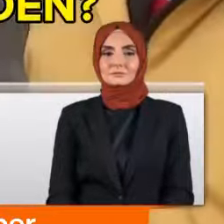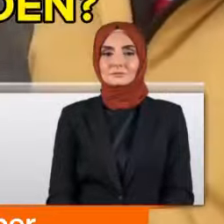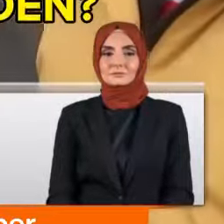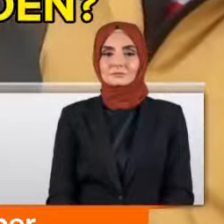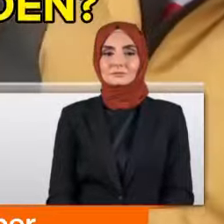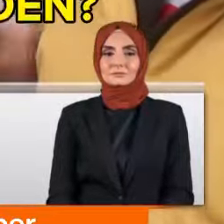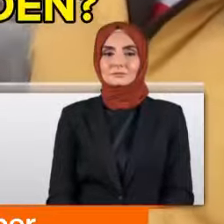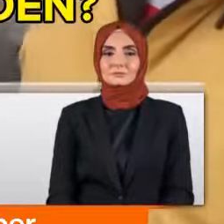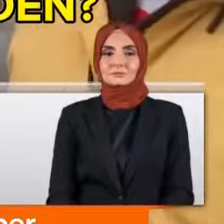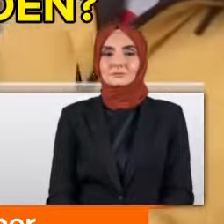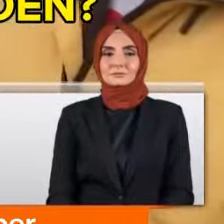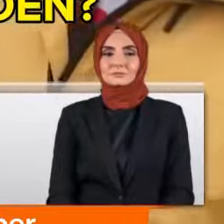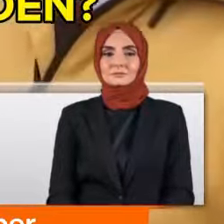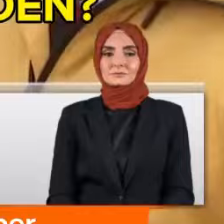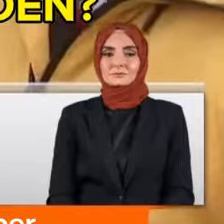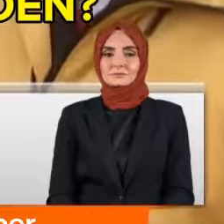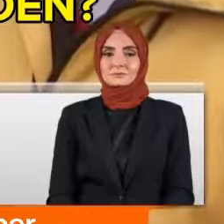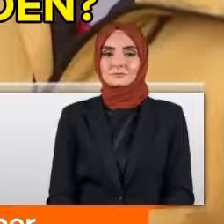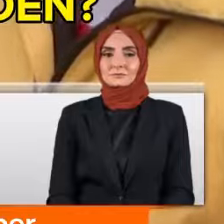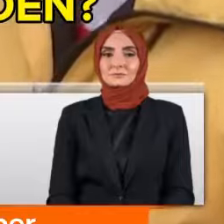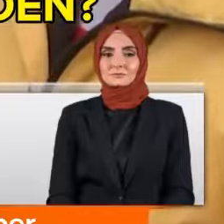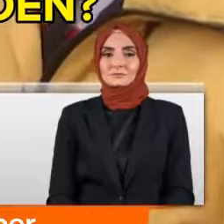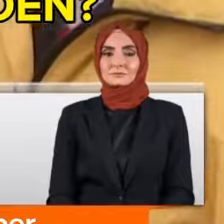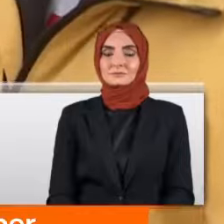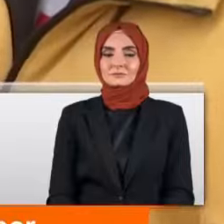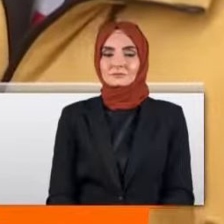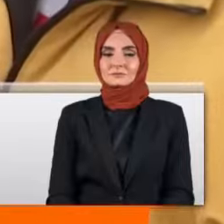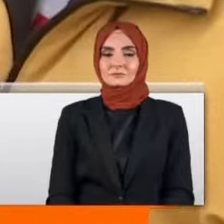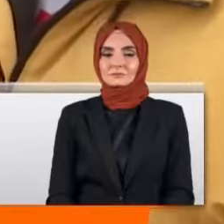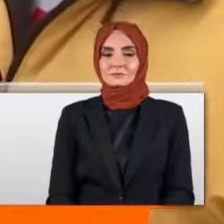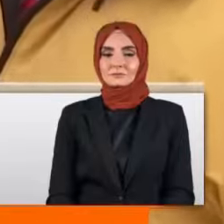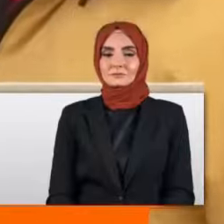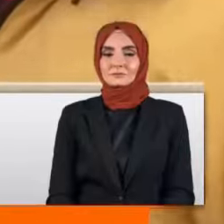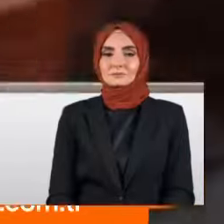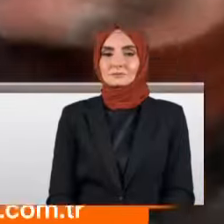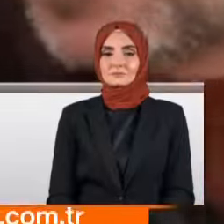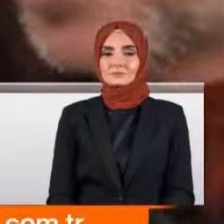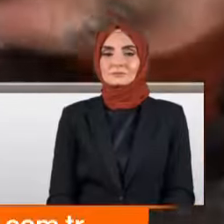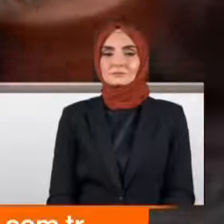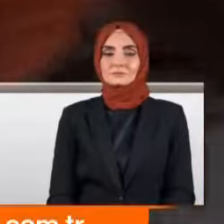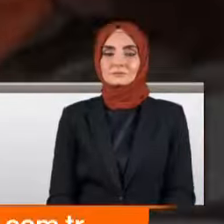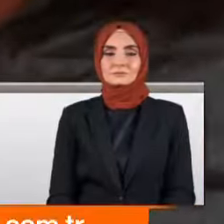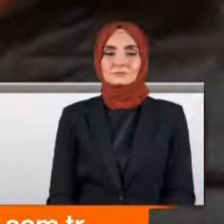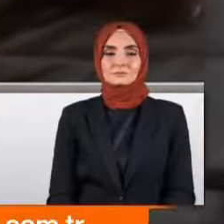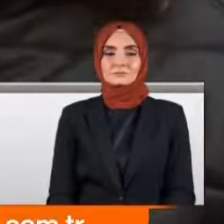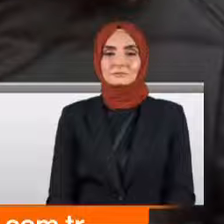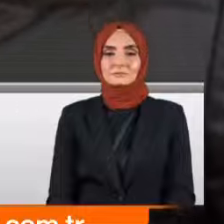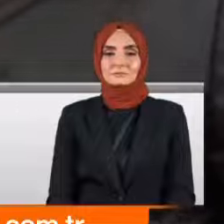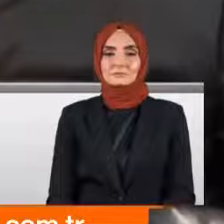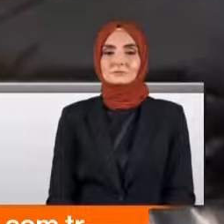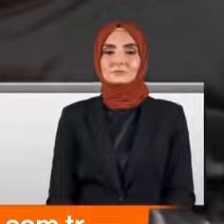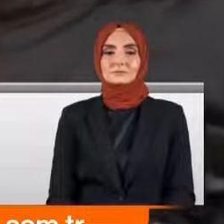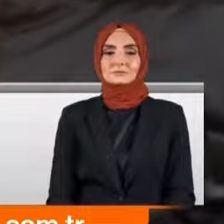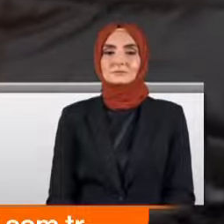Hem ses sonuna kadar açık hem de telefonla konuşuyorsun. Yapabilir misin bunun ikisini birden? Yok yapamazsın. O zaman keseceksiniz. Git işine gücüne bak. Bizim